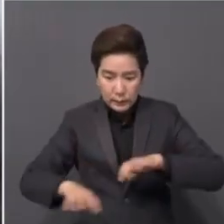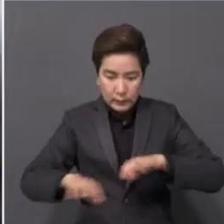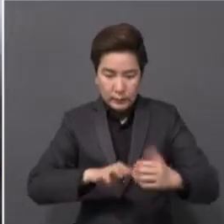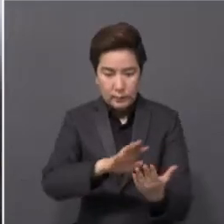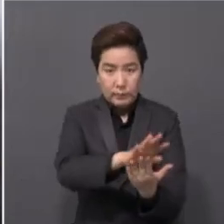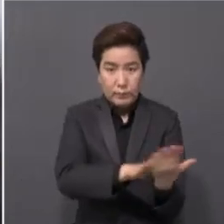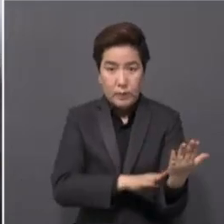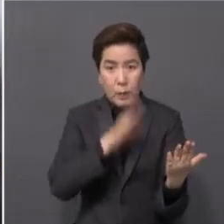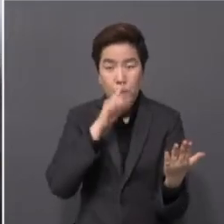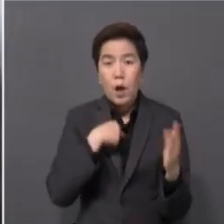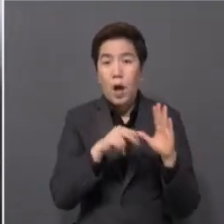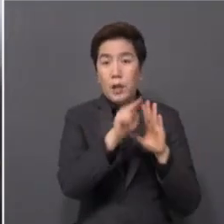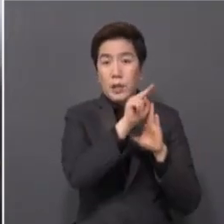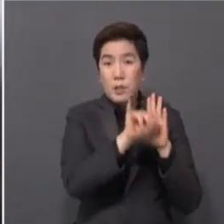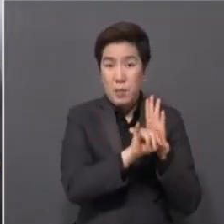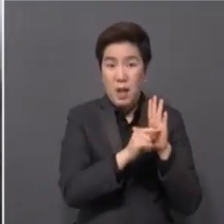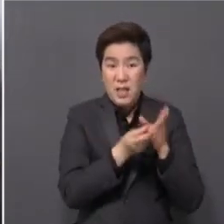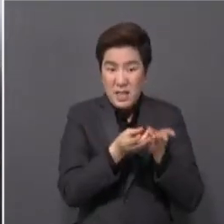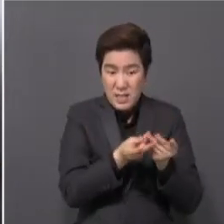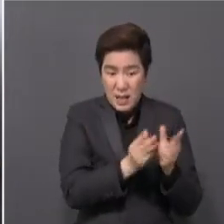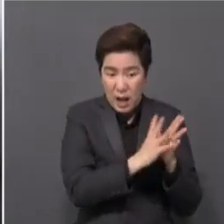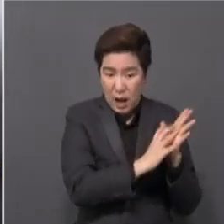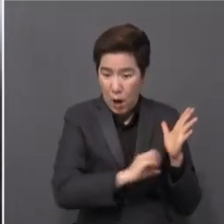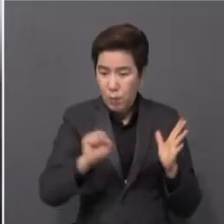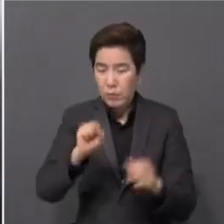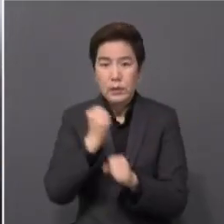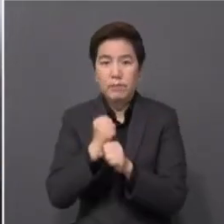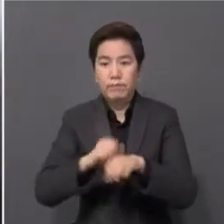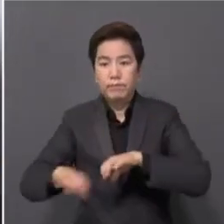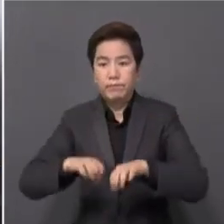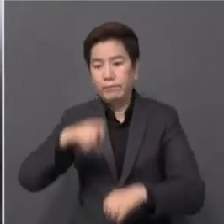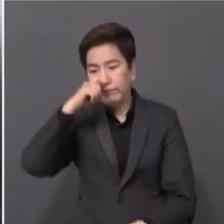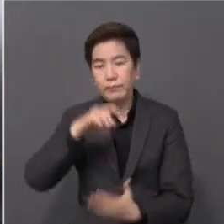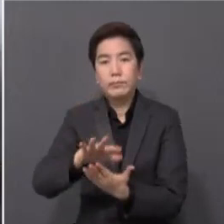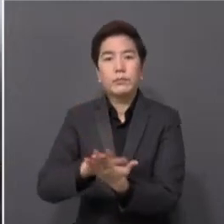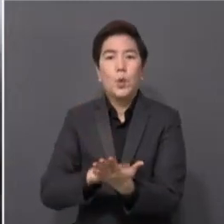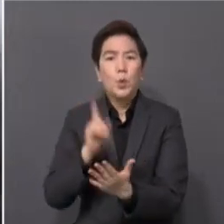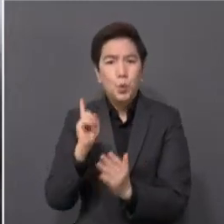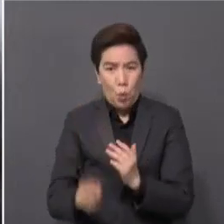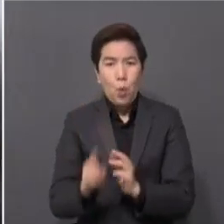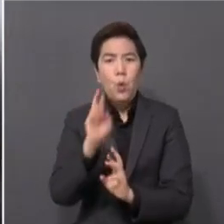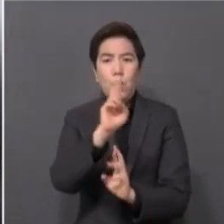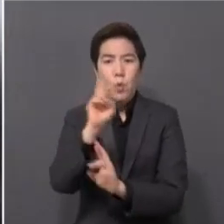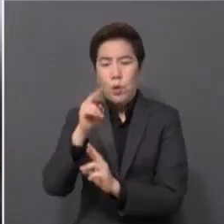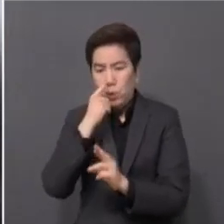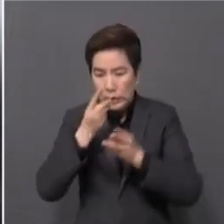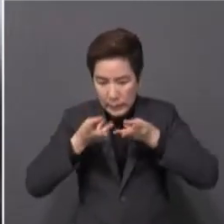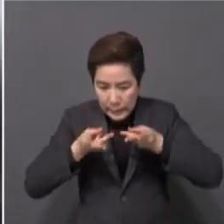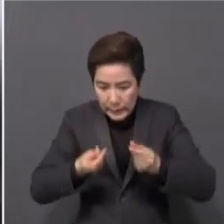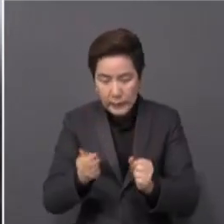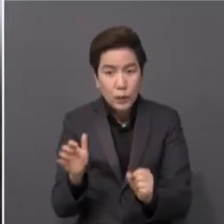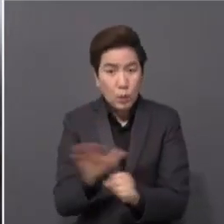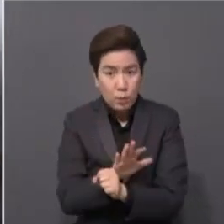หากนำนโยบายหาเสียงเป็นเรื่องละเอียดอ่อนบางเรื่องเนี่ยมาเป็นนโยบายการบริหารประเทศก็ต้องระมัดระวังมีความรอบคอบ